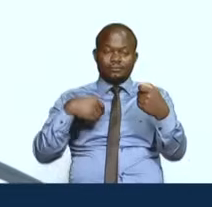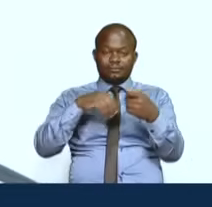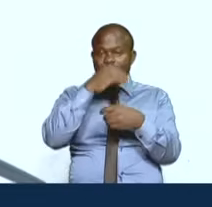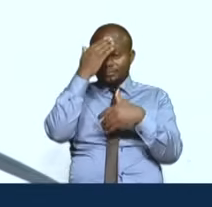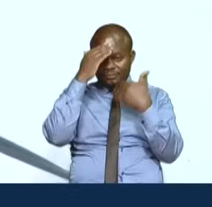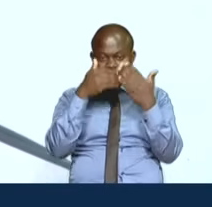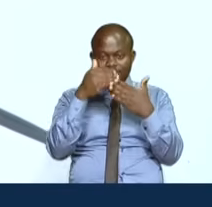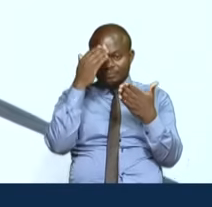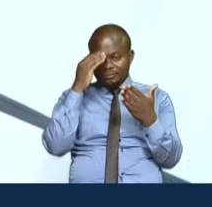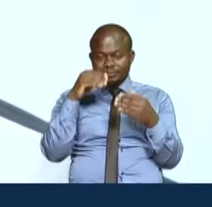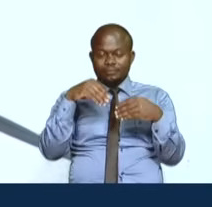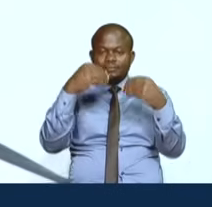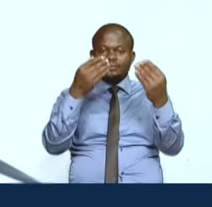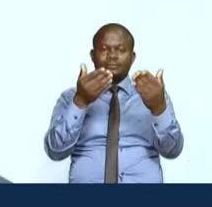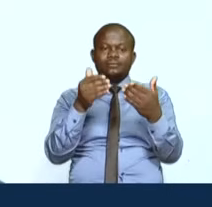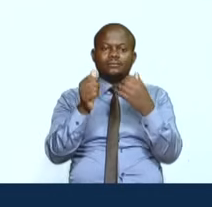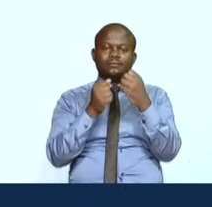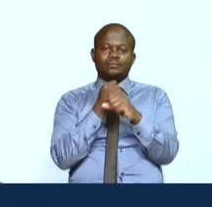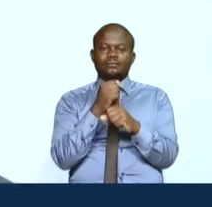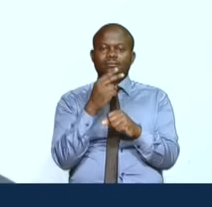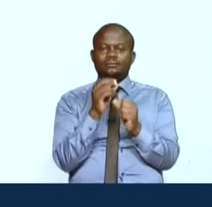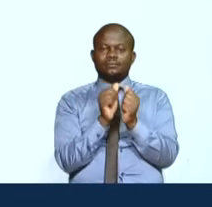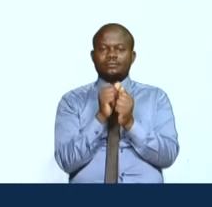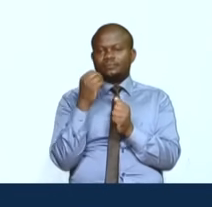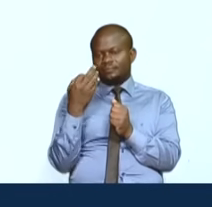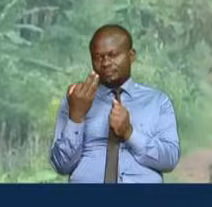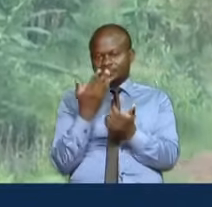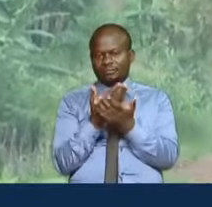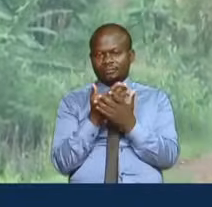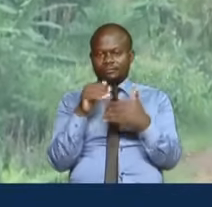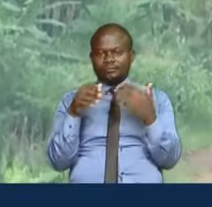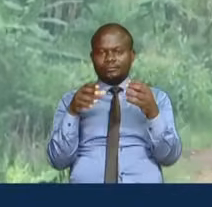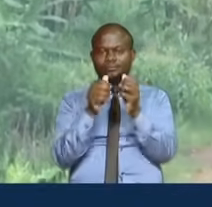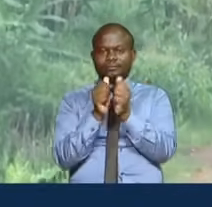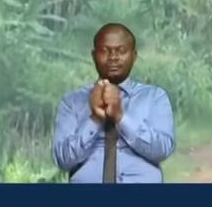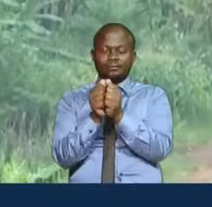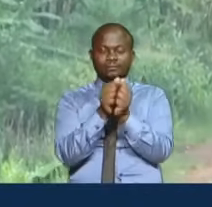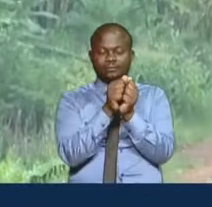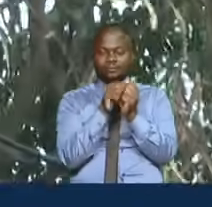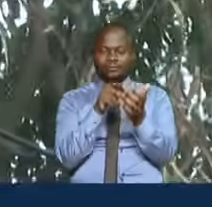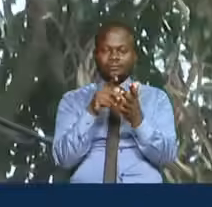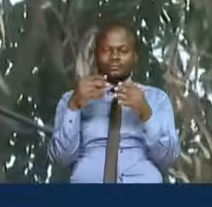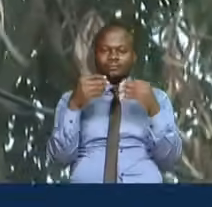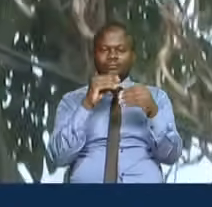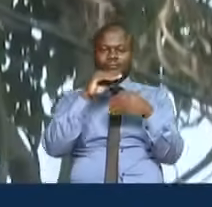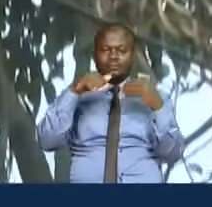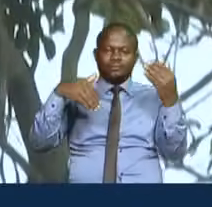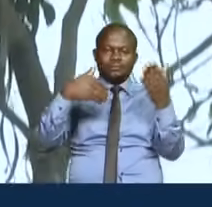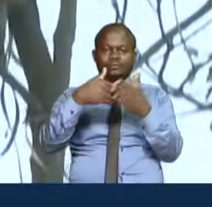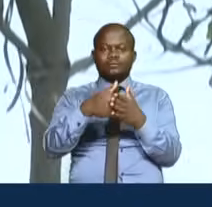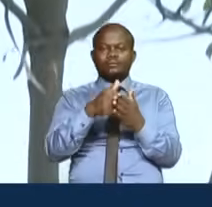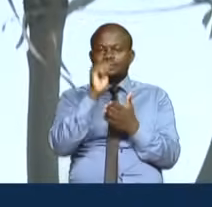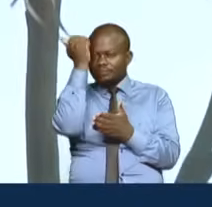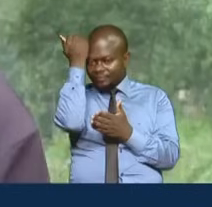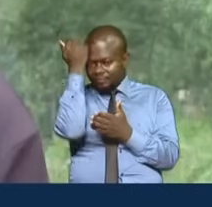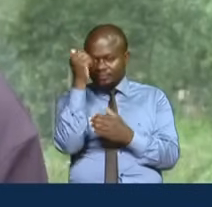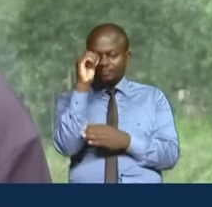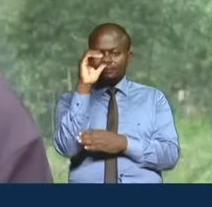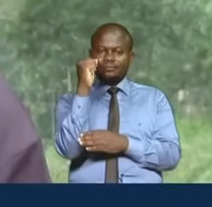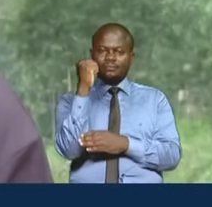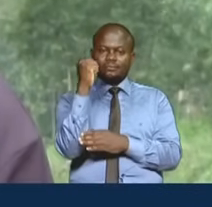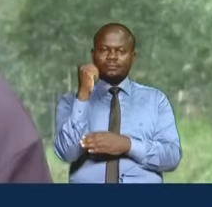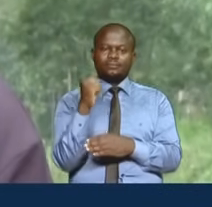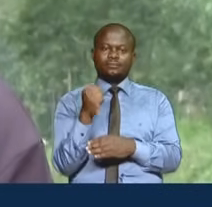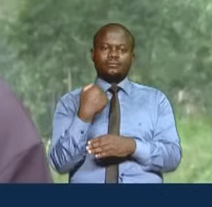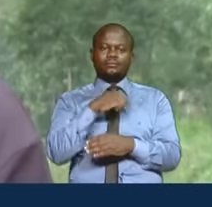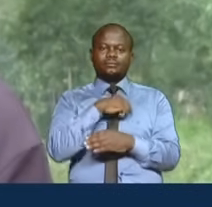no kugira ngo bawubone mu mwaka wa 2013 byabasabye ko bishyira hamwe bakigurira ibikoresho byose bakishingira n'ibiti by'amapoto. Turavuga